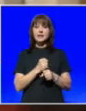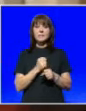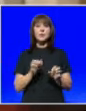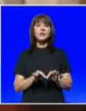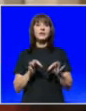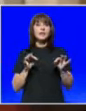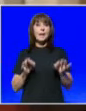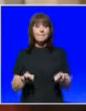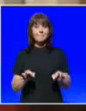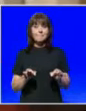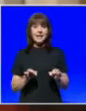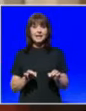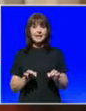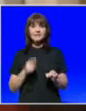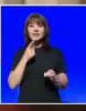мерки за